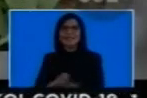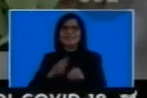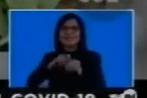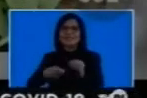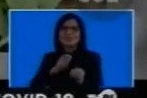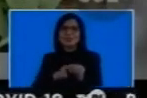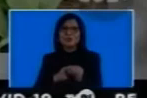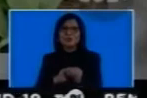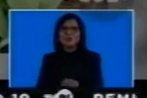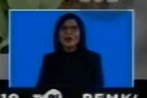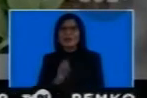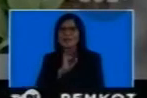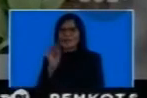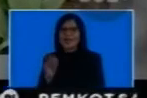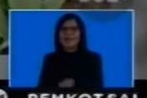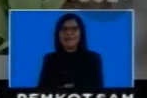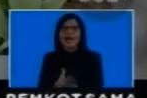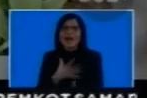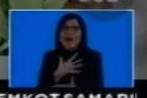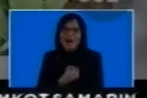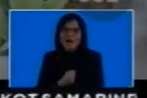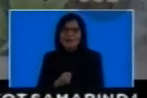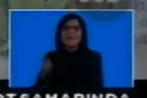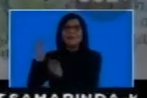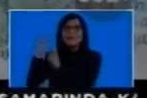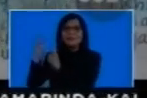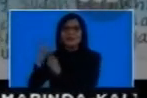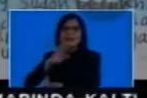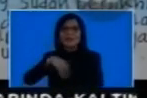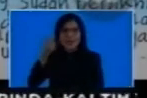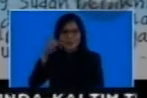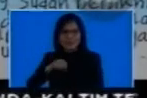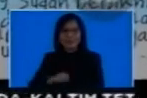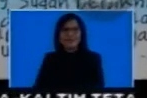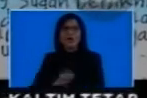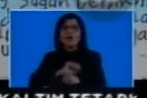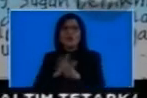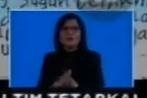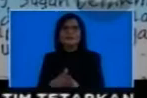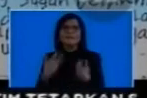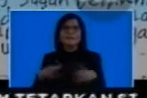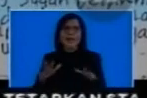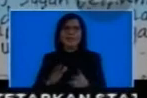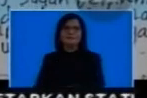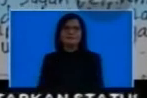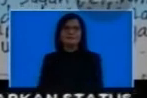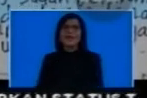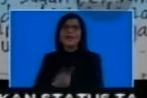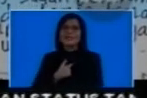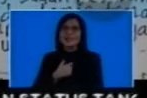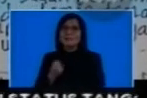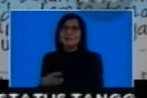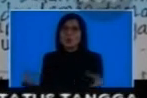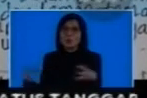dan lain-lain. Harapan akan perayaan Idul Fitri tahun ini, COVID-19 sudah berakhir. Saya bisa